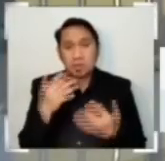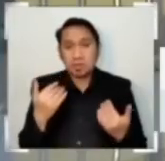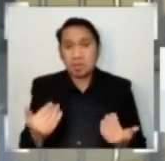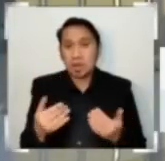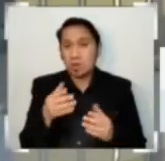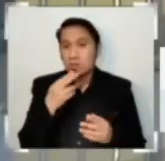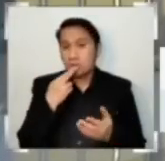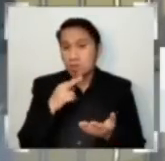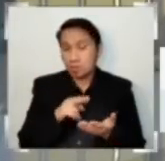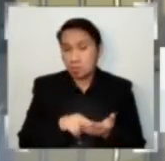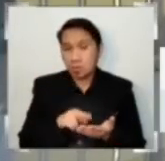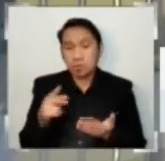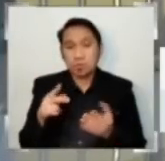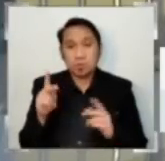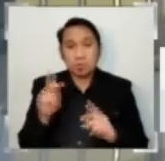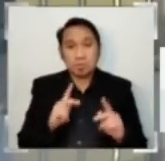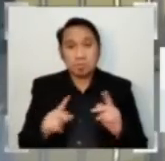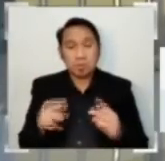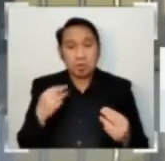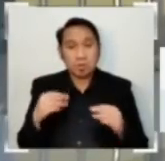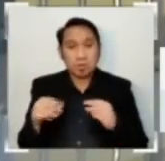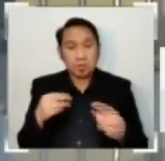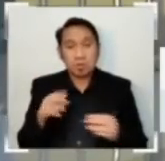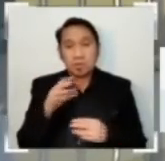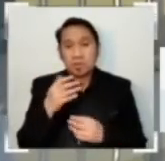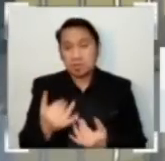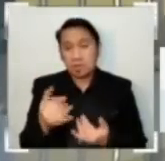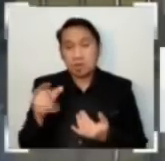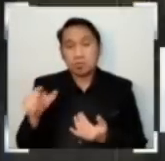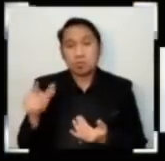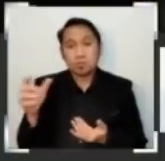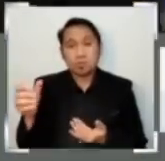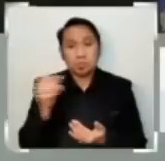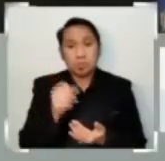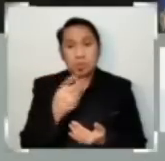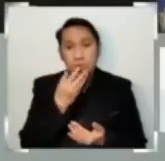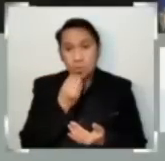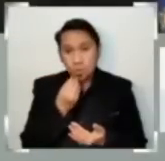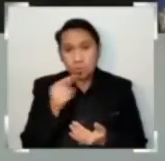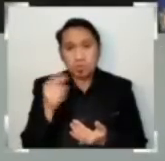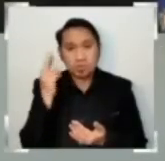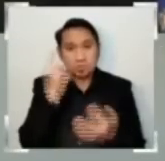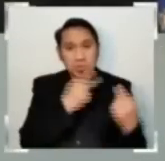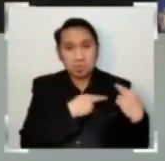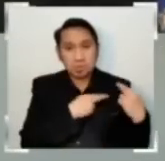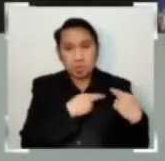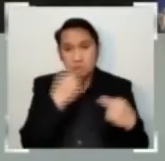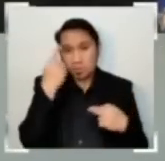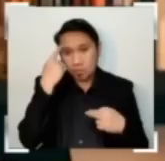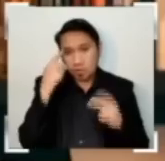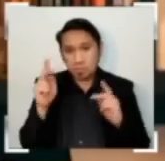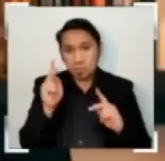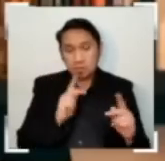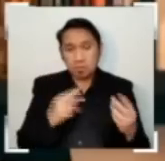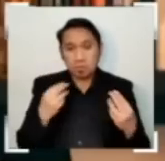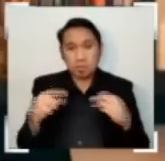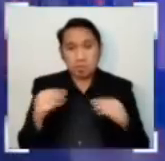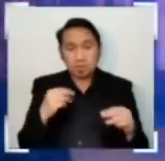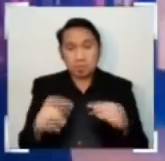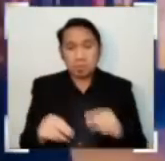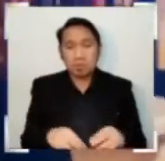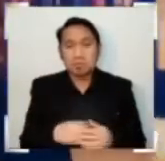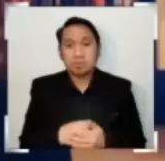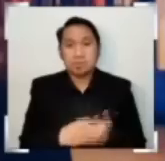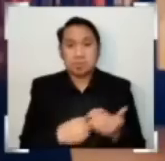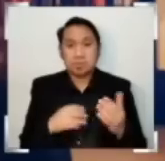Against Trafficking para mahuli ang nasa likod ng tangkang human trafficking. Para sa GMA Integrated News, Lay Alves